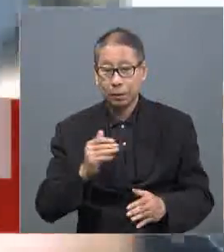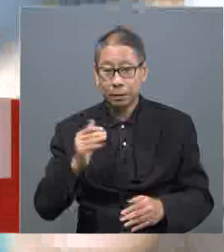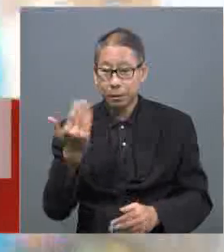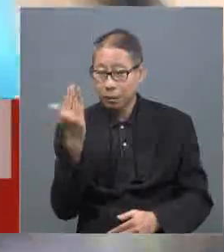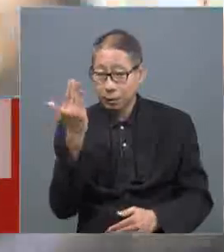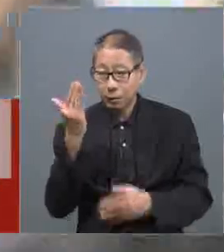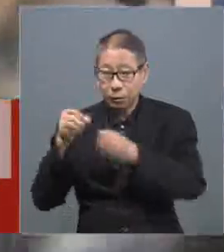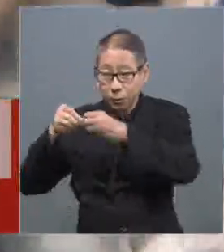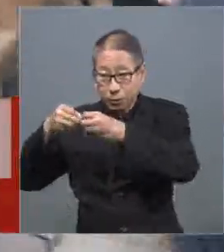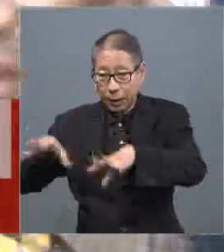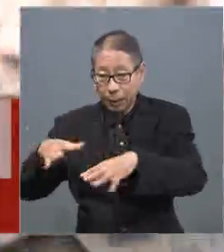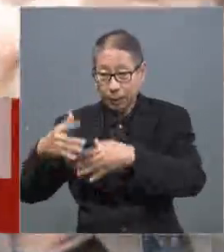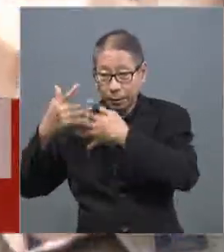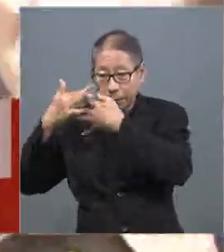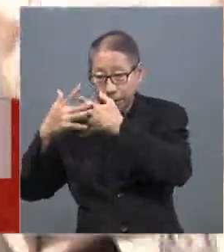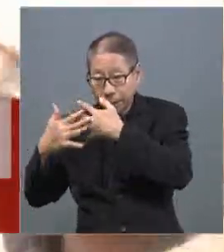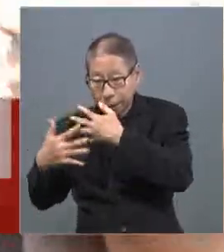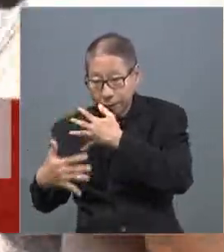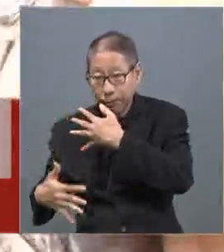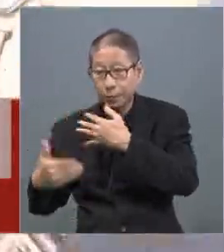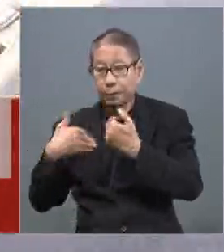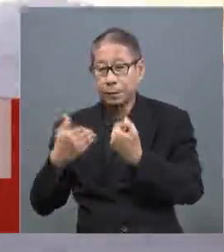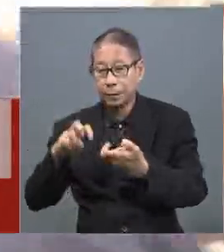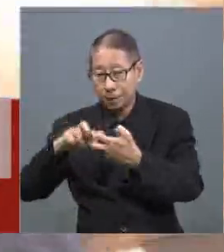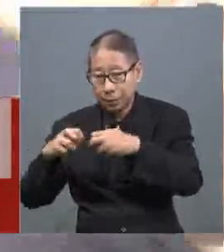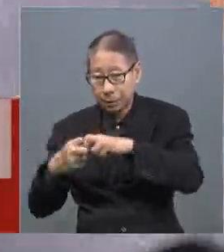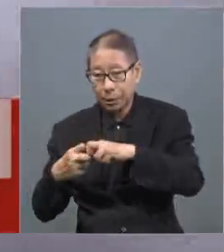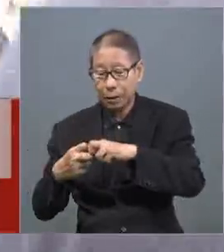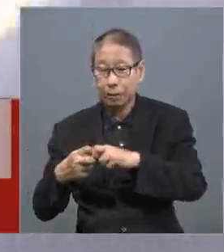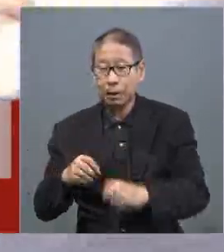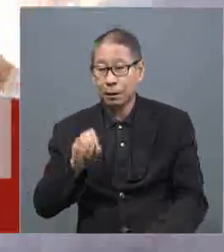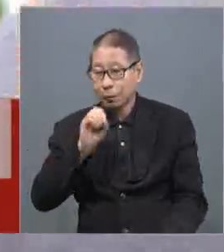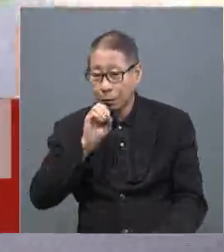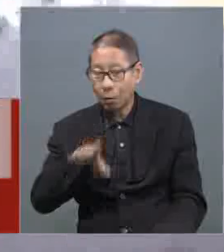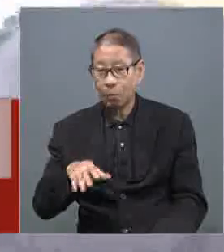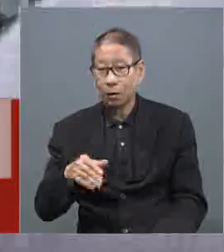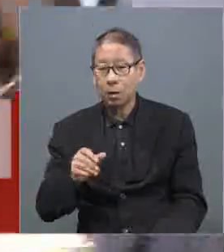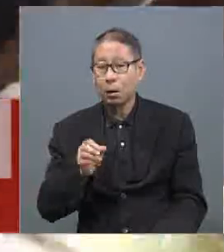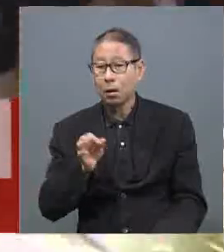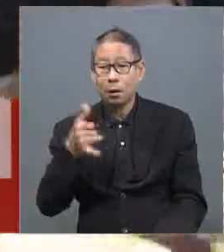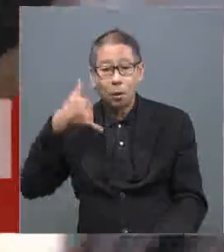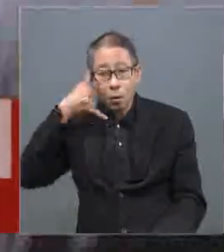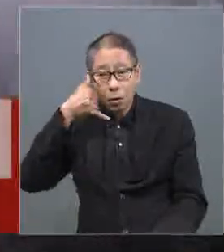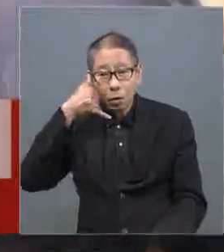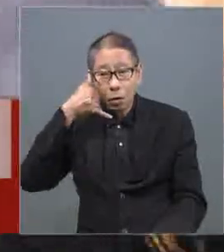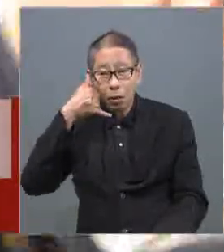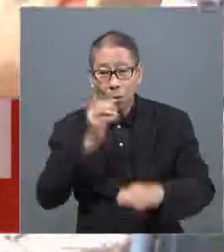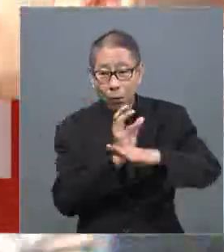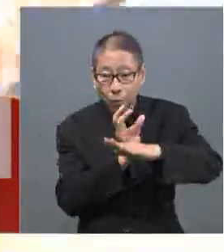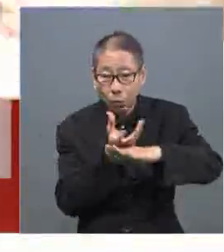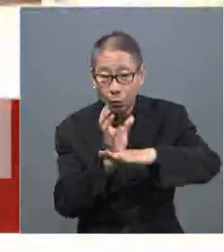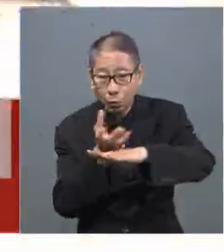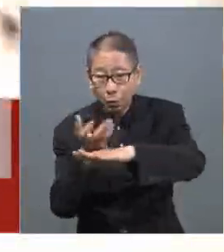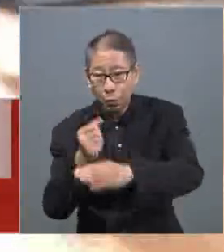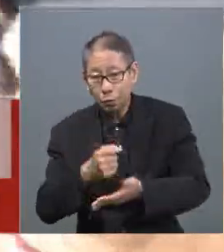บาตรนะครับก็คือเป็นคนต้นเรื่องนะครับที่มีกระจกบาตรนะครับคืออ้างว่ามีการร้องขอให้กู้ภัยเนี่ยพาตัวเองไปส่งโรง